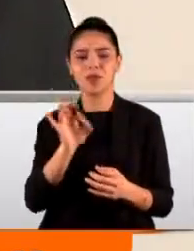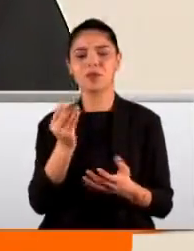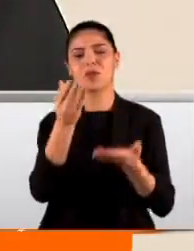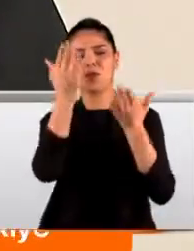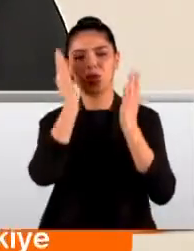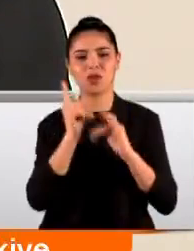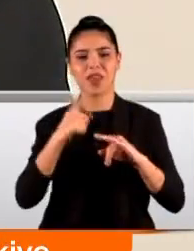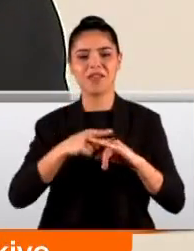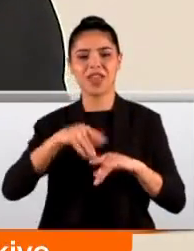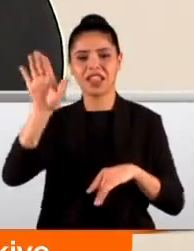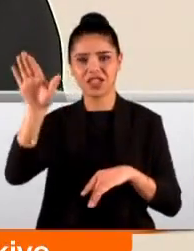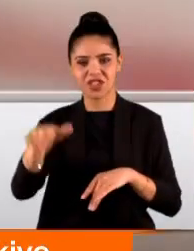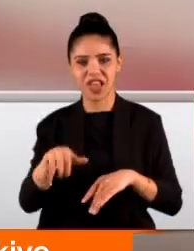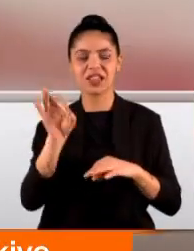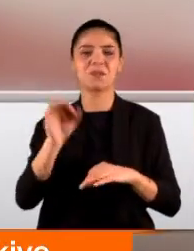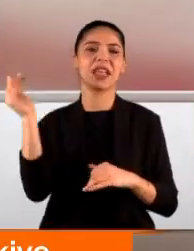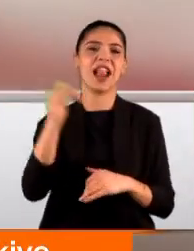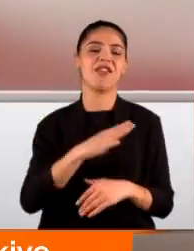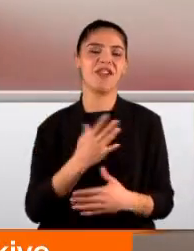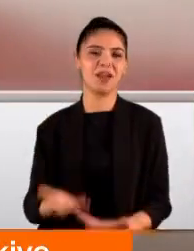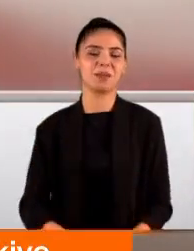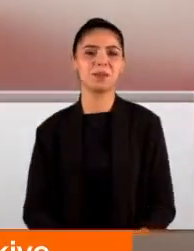hamdolsun hifanur diye çağırdığımızda geliyoruz